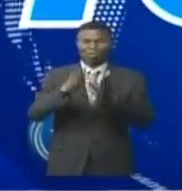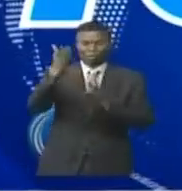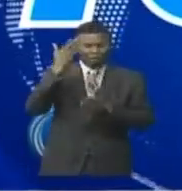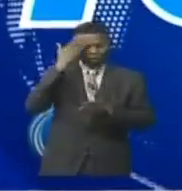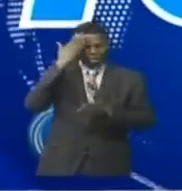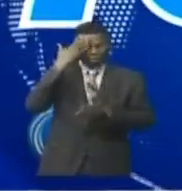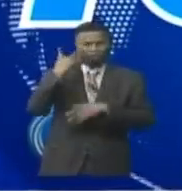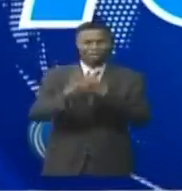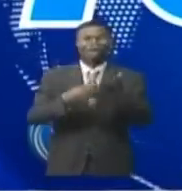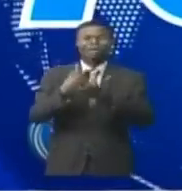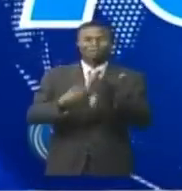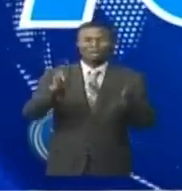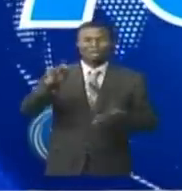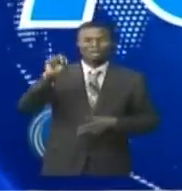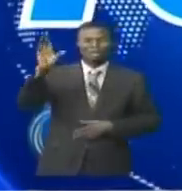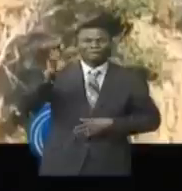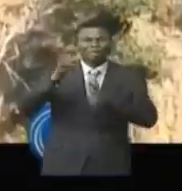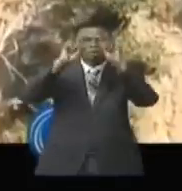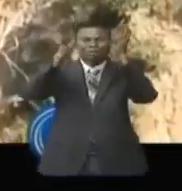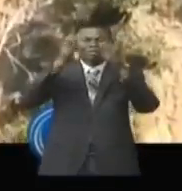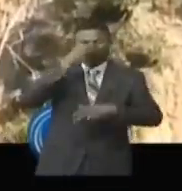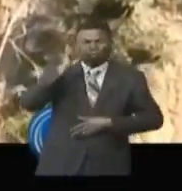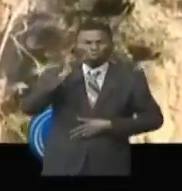Ndombe de la RTNC Bukavu.